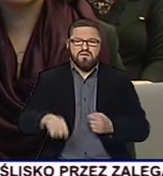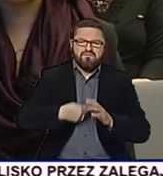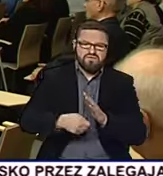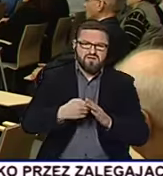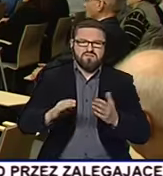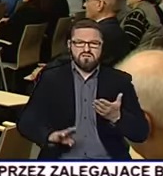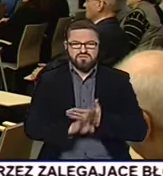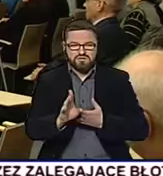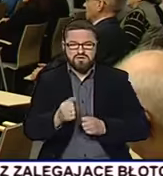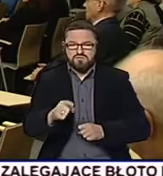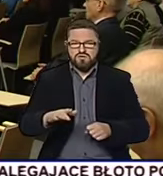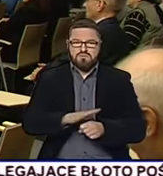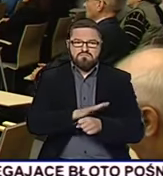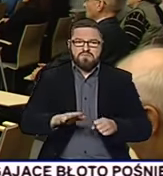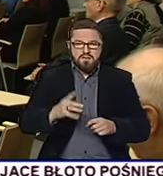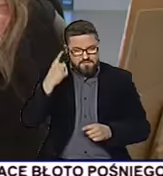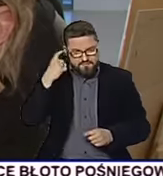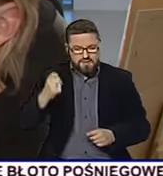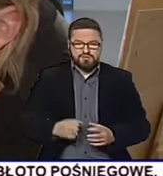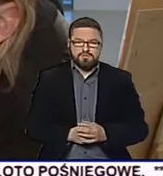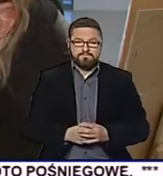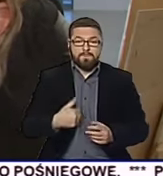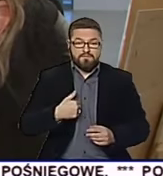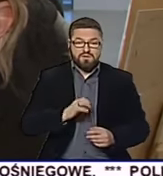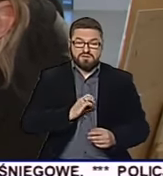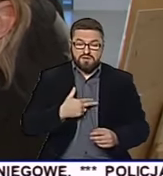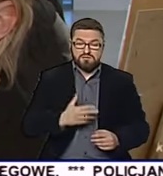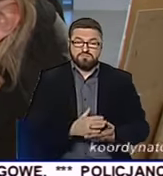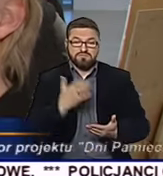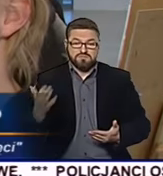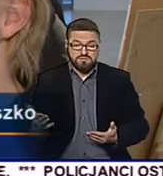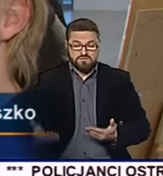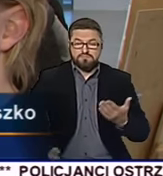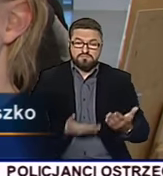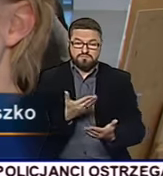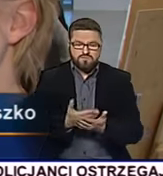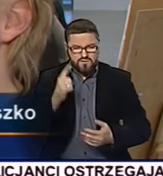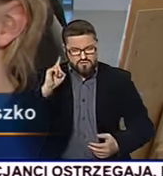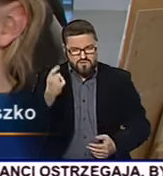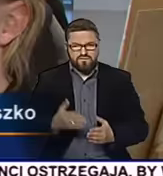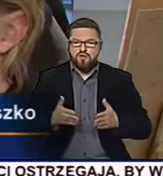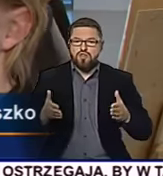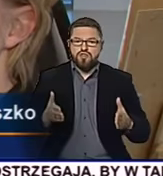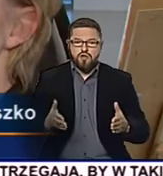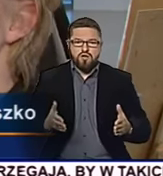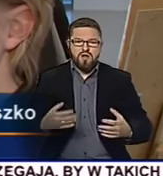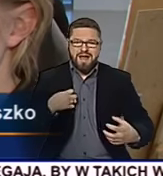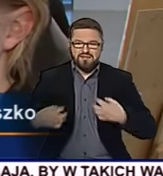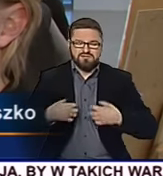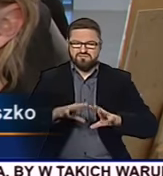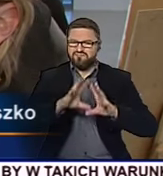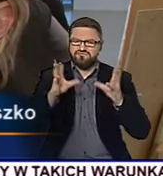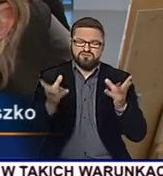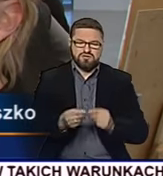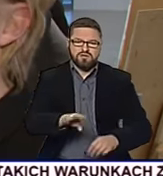dokumentalne wypełnią program Dni Pamięci. My ze swojej strony składamy głównie drogą artystyczną hołd wszystkim